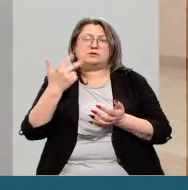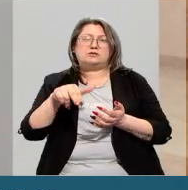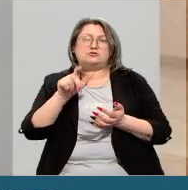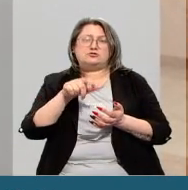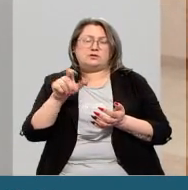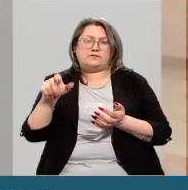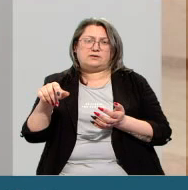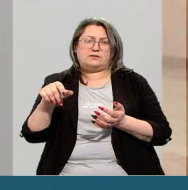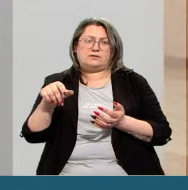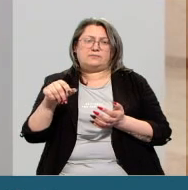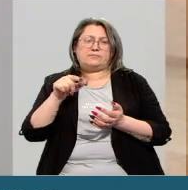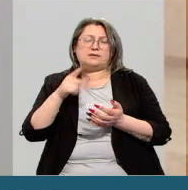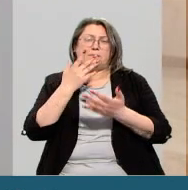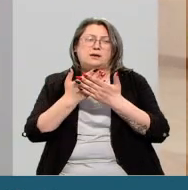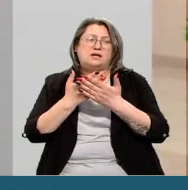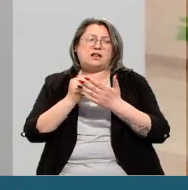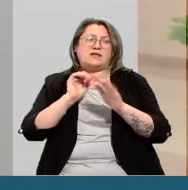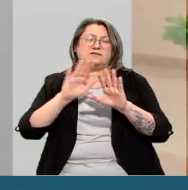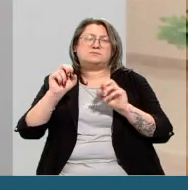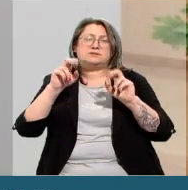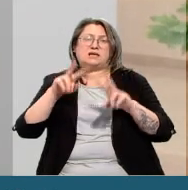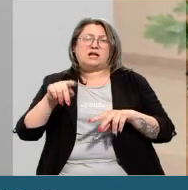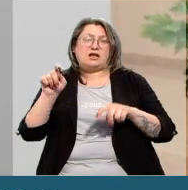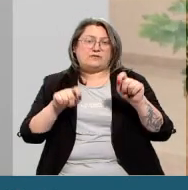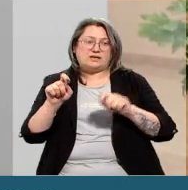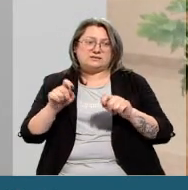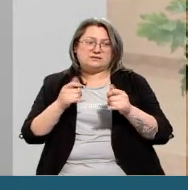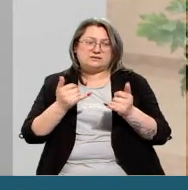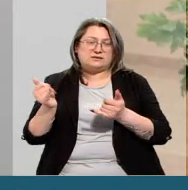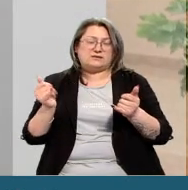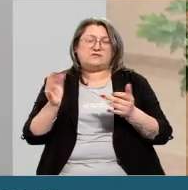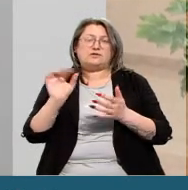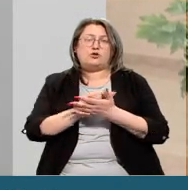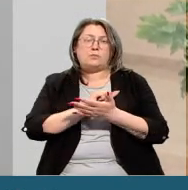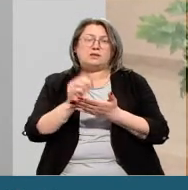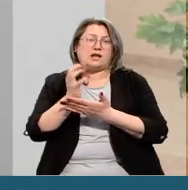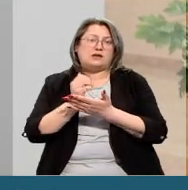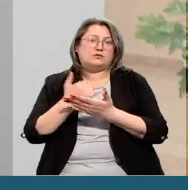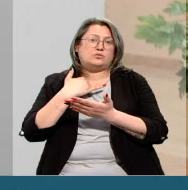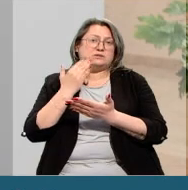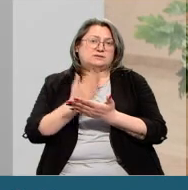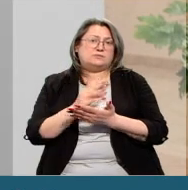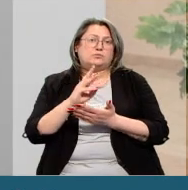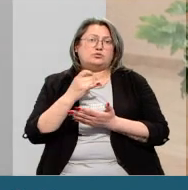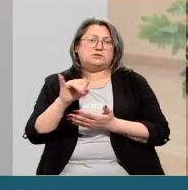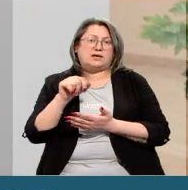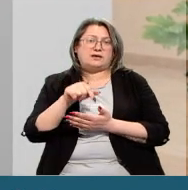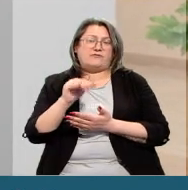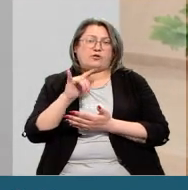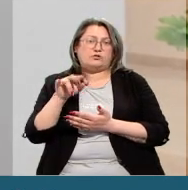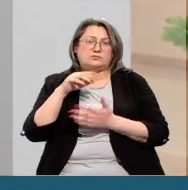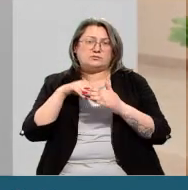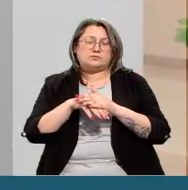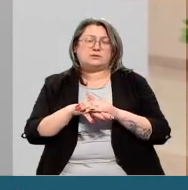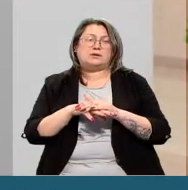азаматтар қарсы көтеріліске шықты. Яғни көтеріліске 530 адам қатысқан. Осы жерде бізге